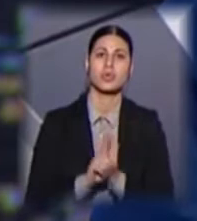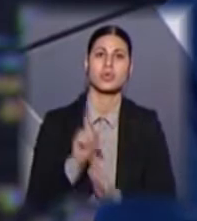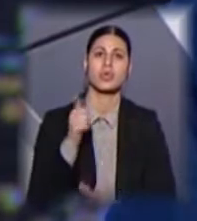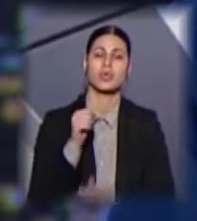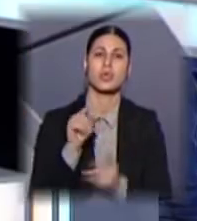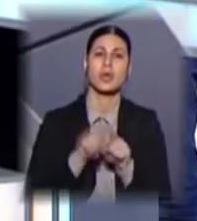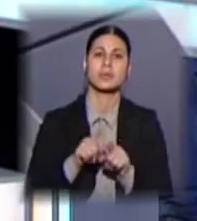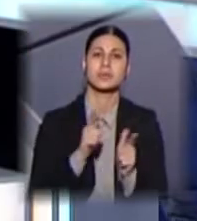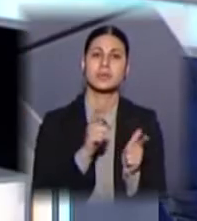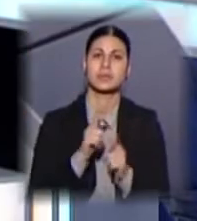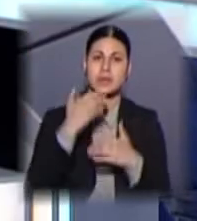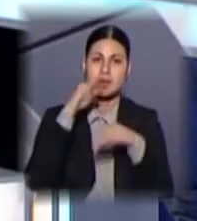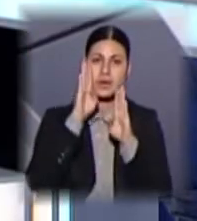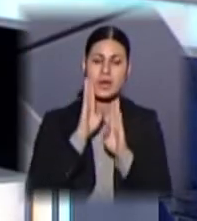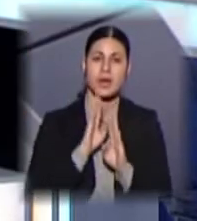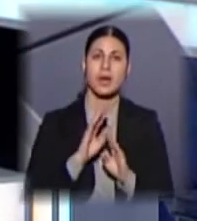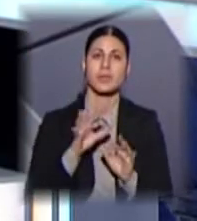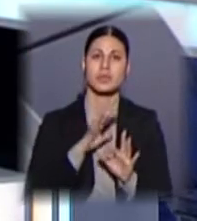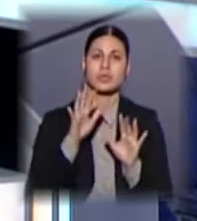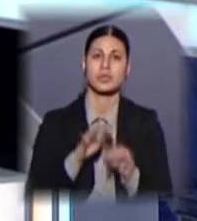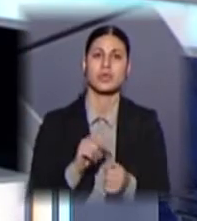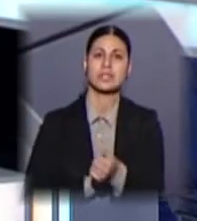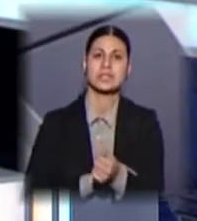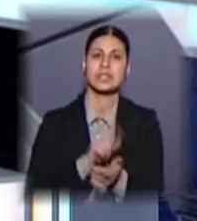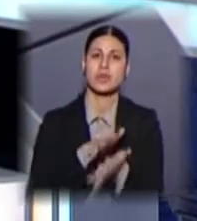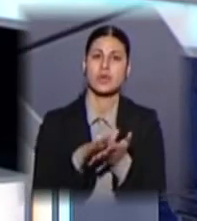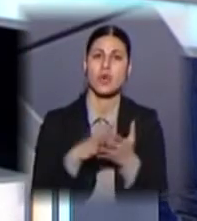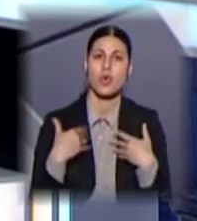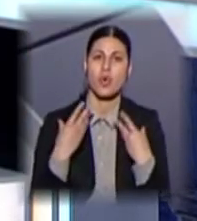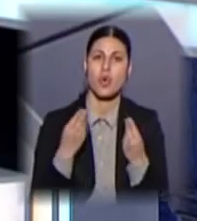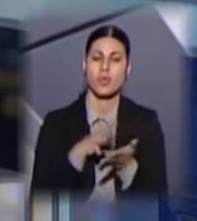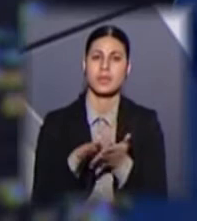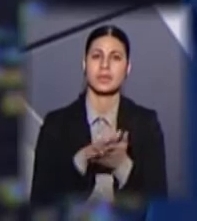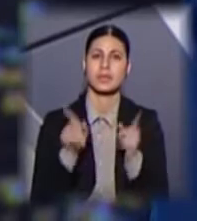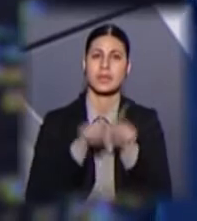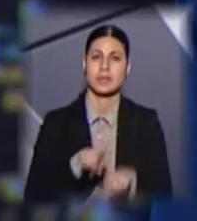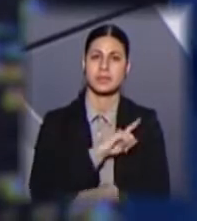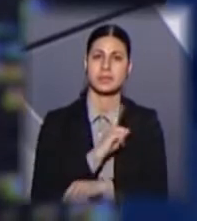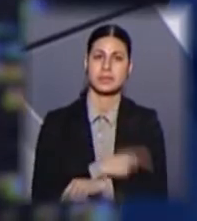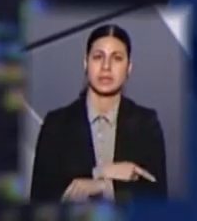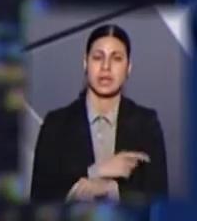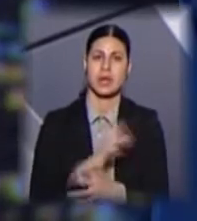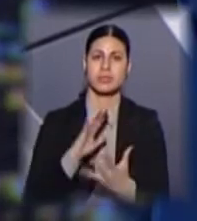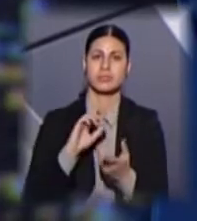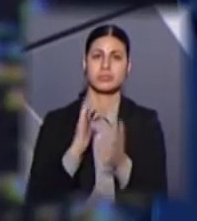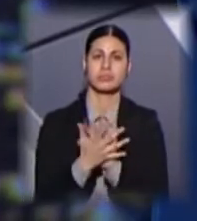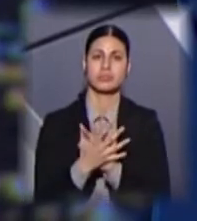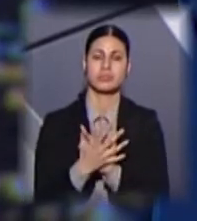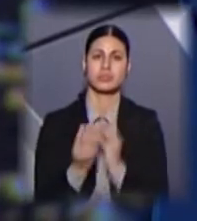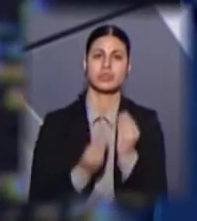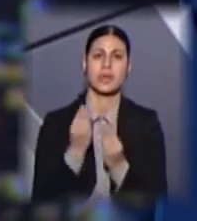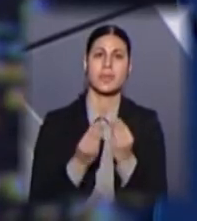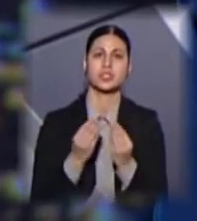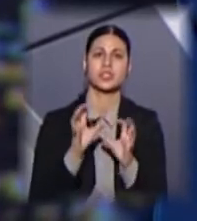გათვლითაც მათ ღამები ათიეს და სისხლე და ოფლი ანთხიეს ამის შექმნაში და უცებ შეიცვალა თამაშის